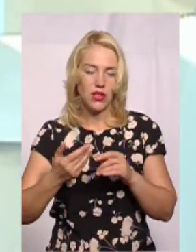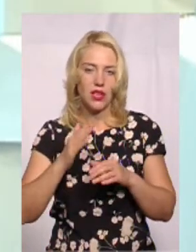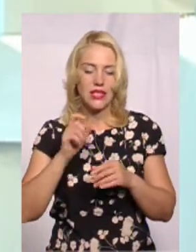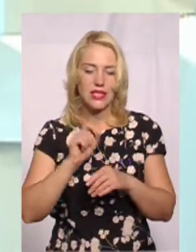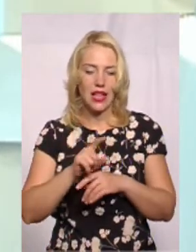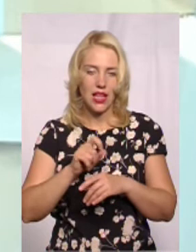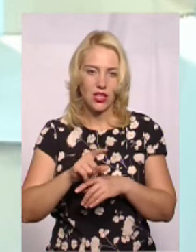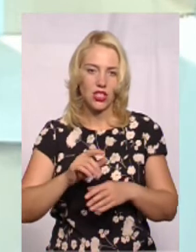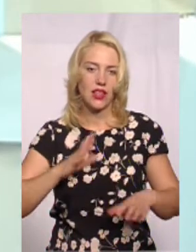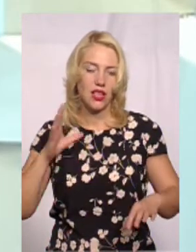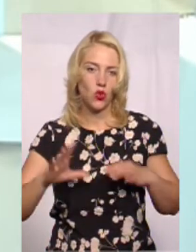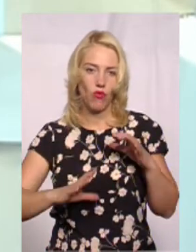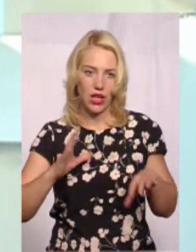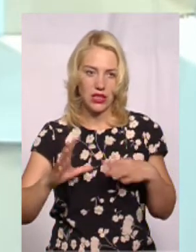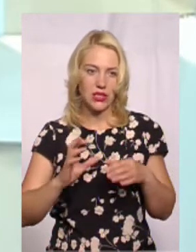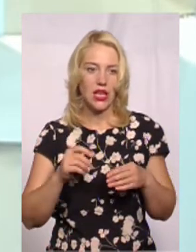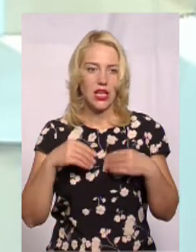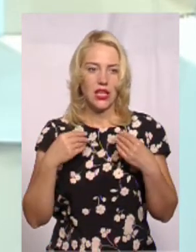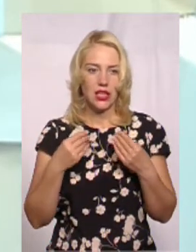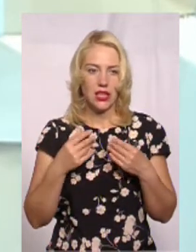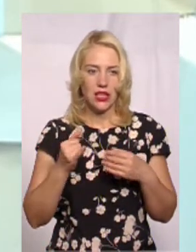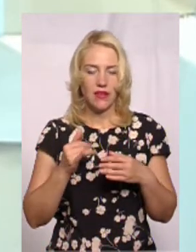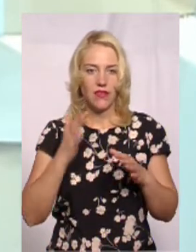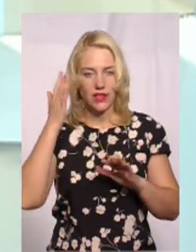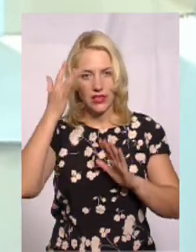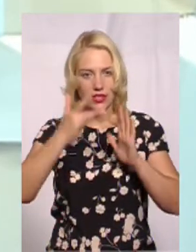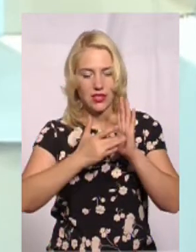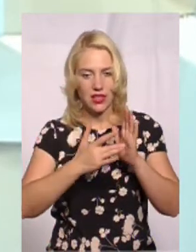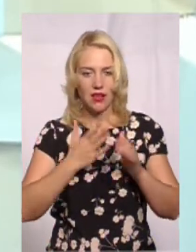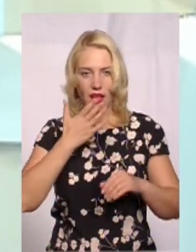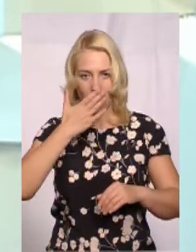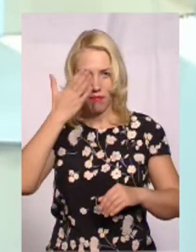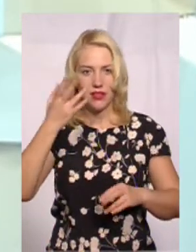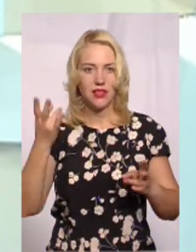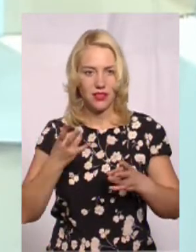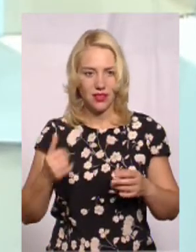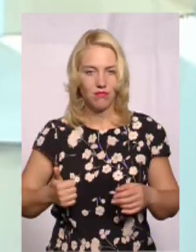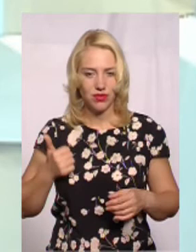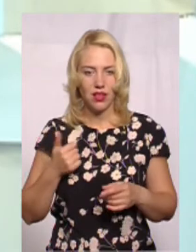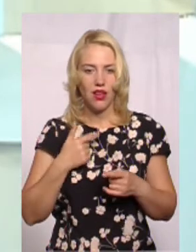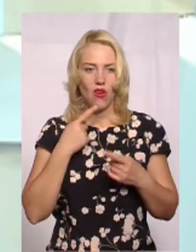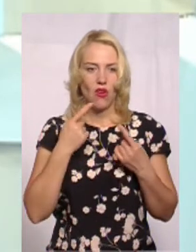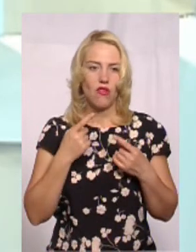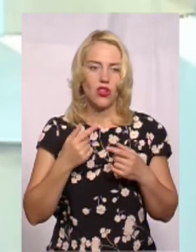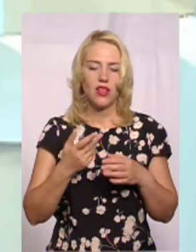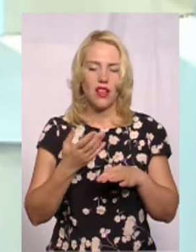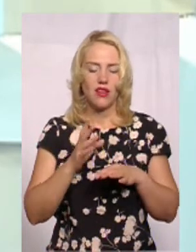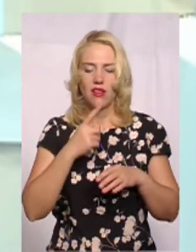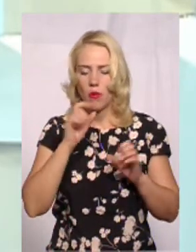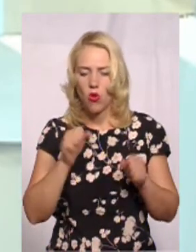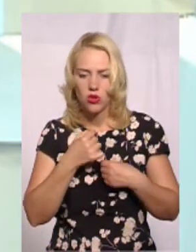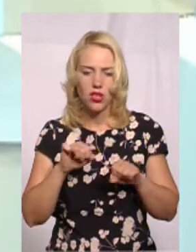задача тренуватися, задача ставити амбітні цілі. Тому що ми, коли починали, нам казали, що це неможливо, на всеукраїнській навіть важко